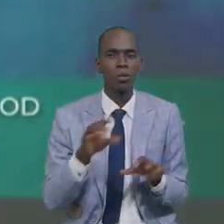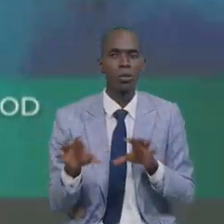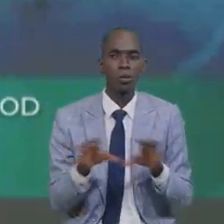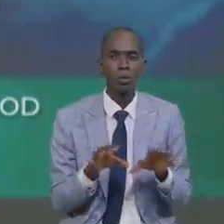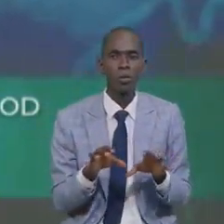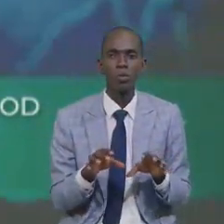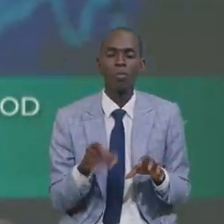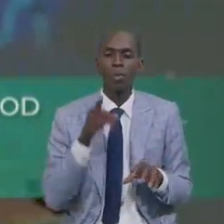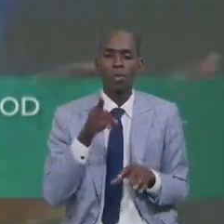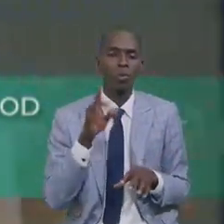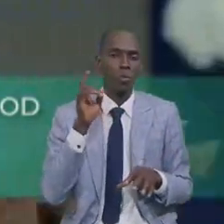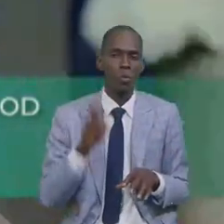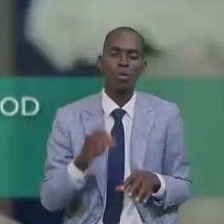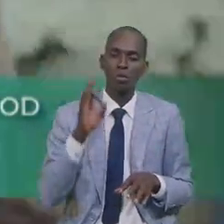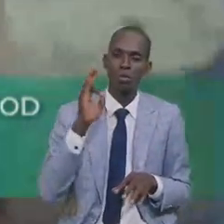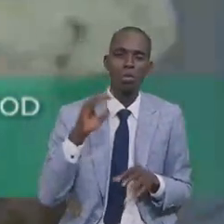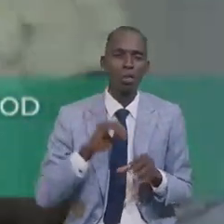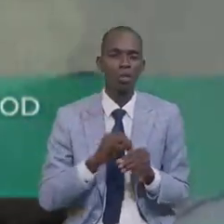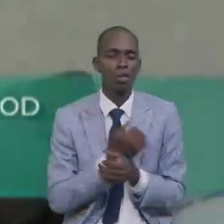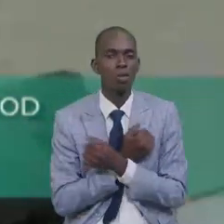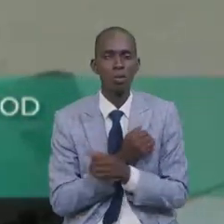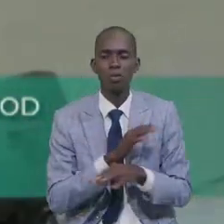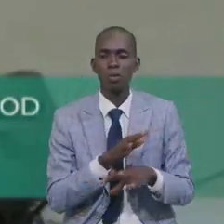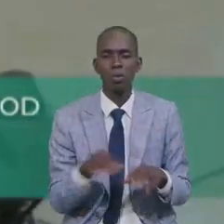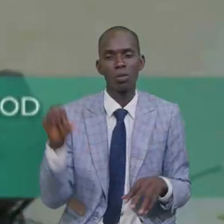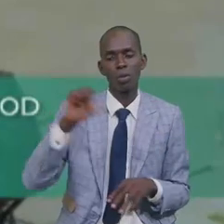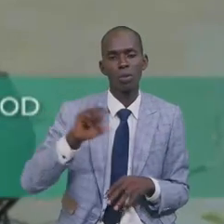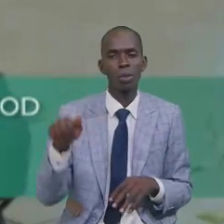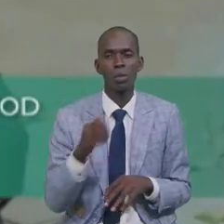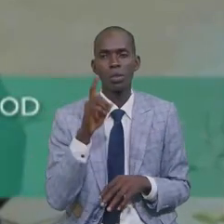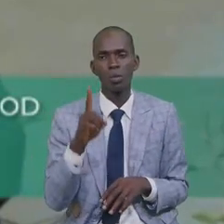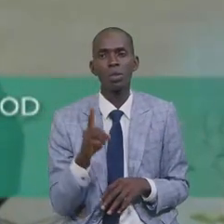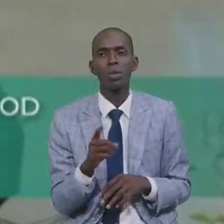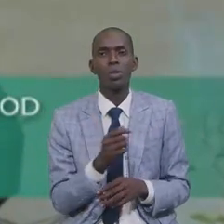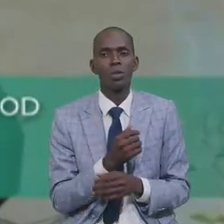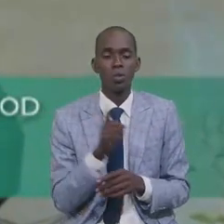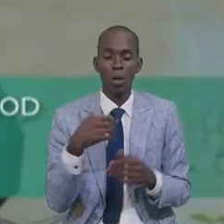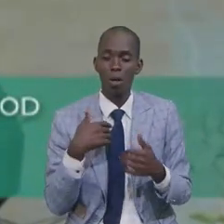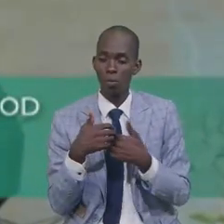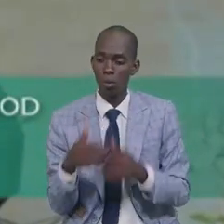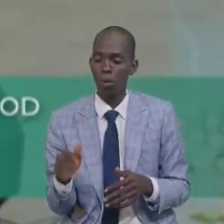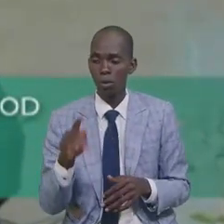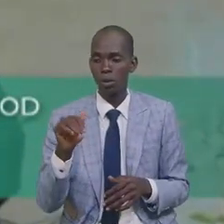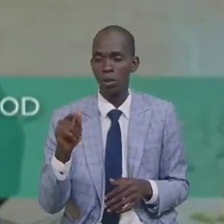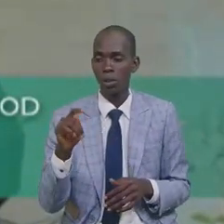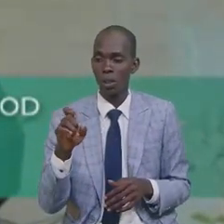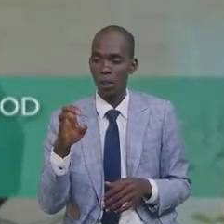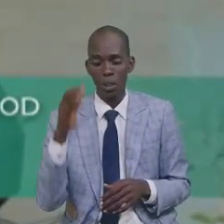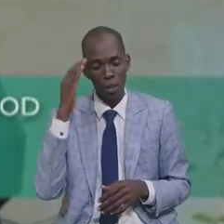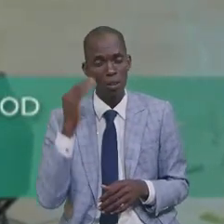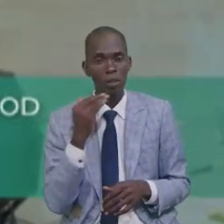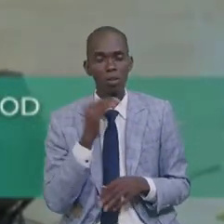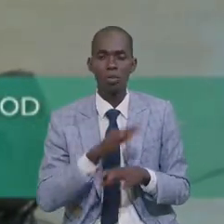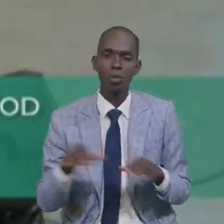nous faisons, nous devons servir dans l'amour. Nous devons aimer les gens. Nous ne les critiquons